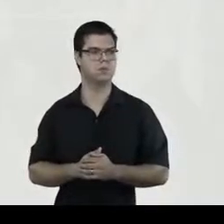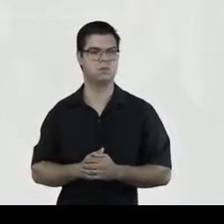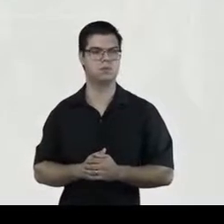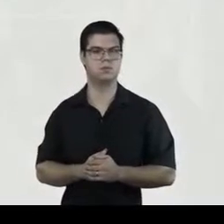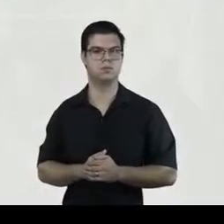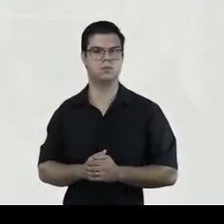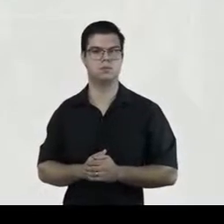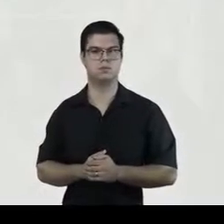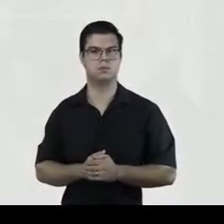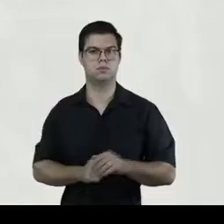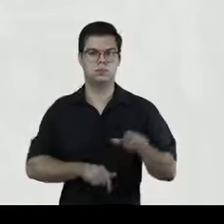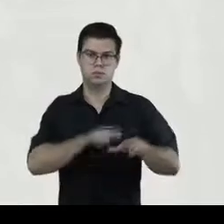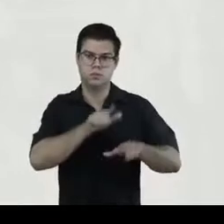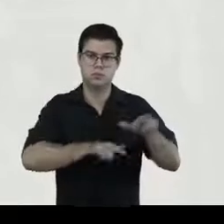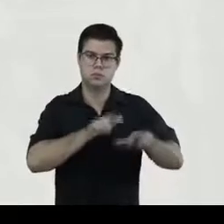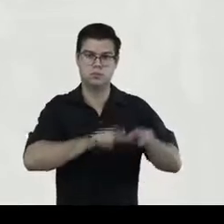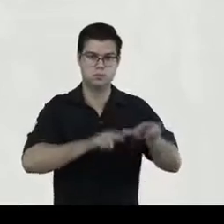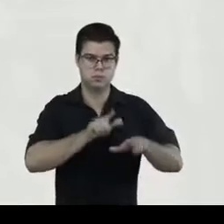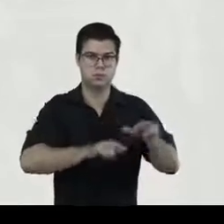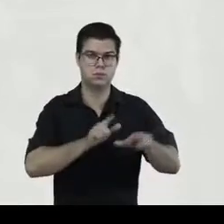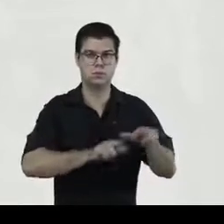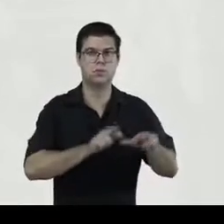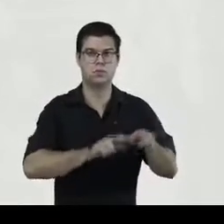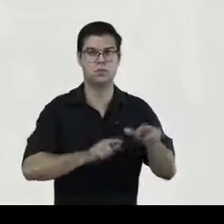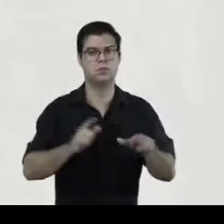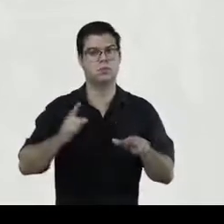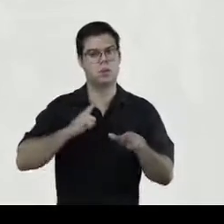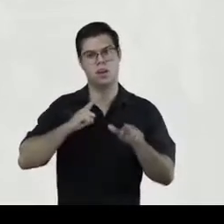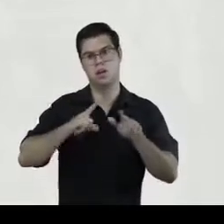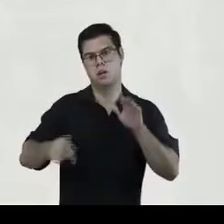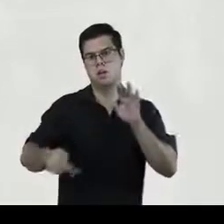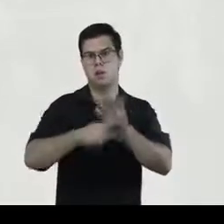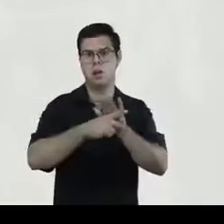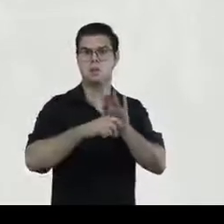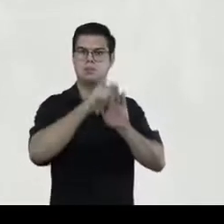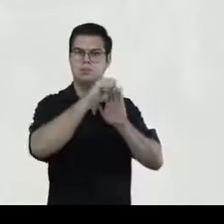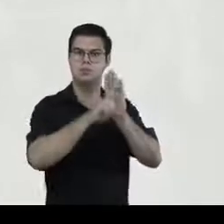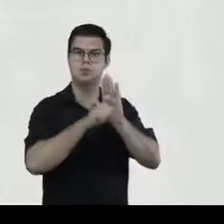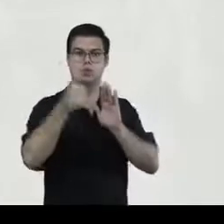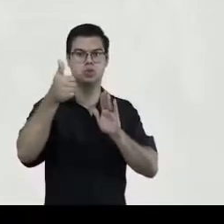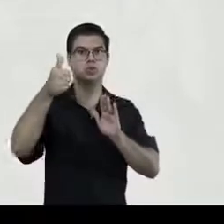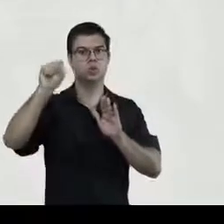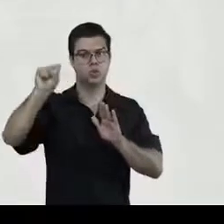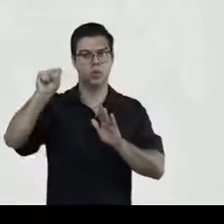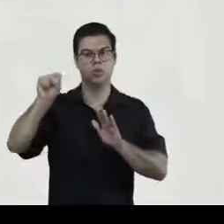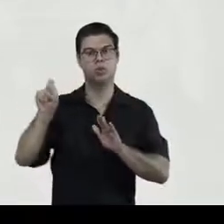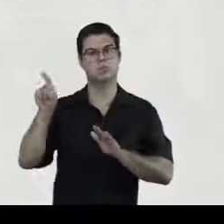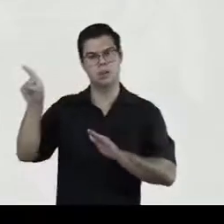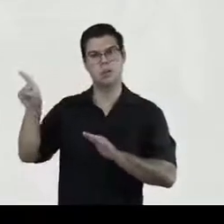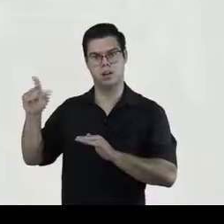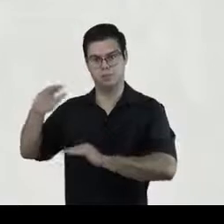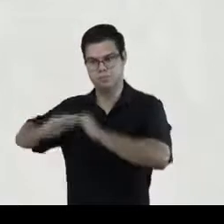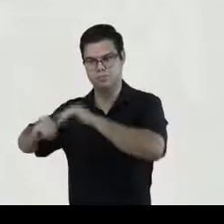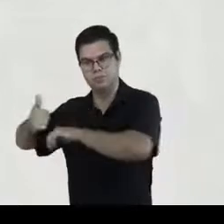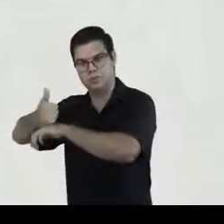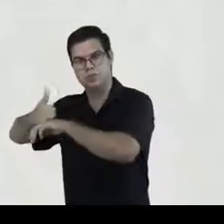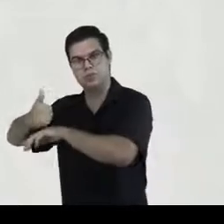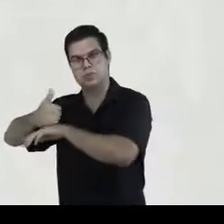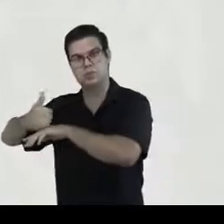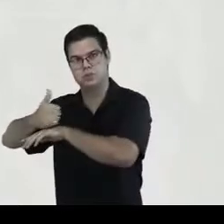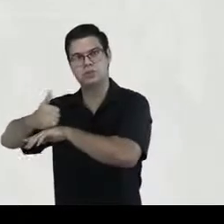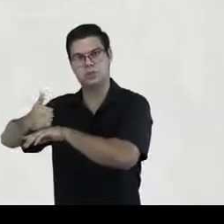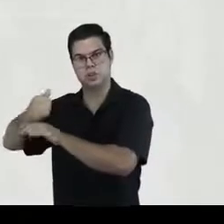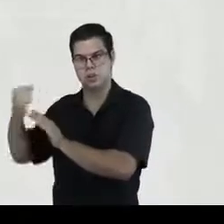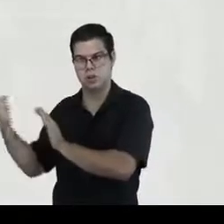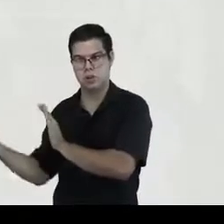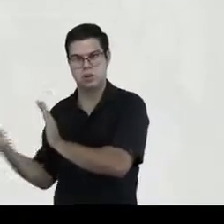du XVIIIe siècle, de la fonderie Anders de Nuremberg, mais d'autres fonderies françaises également de l'époque.